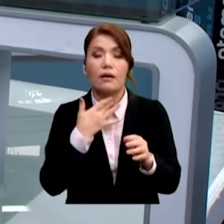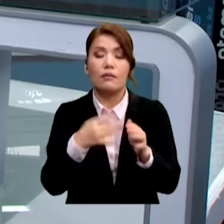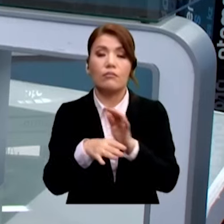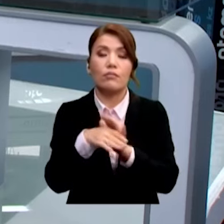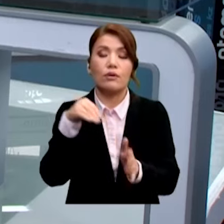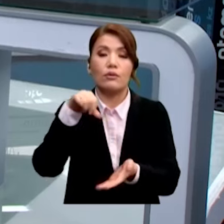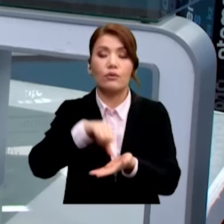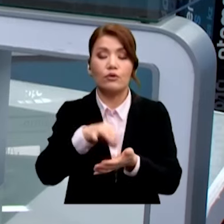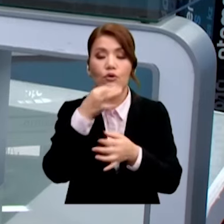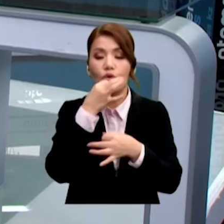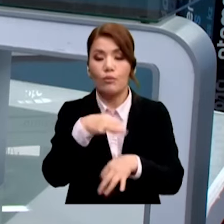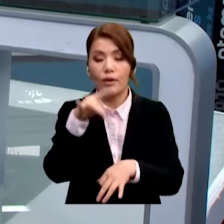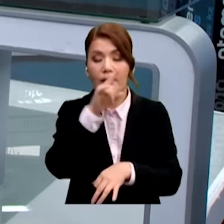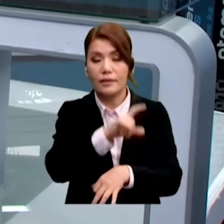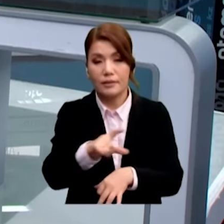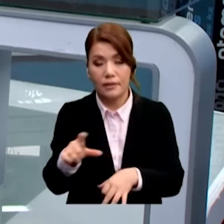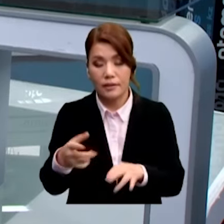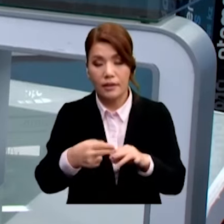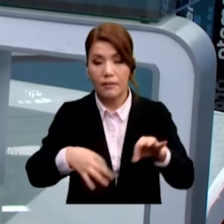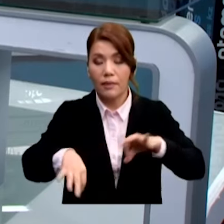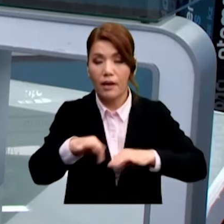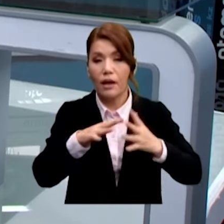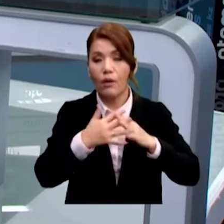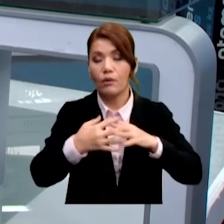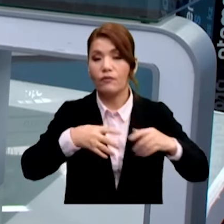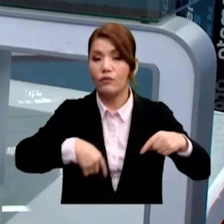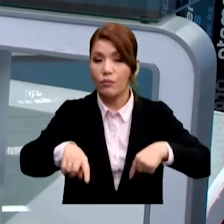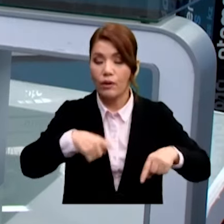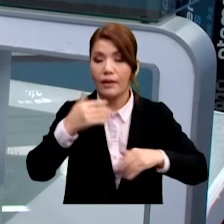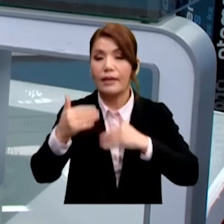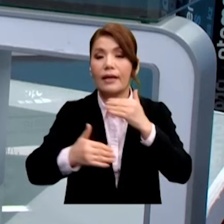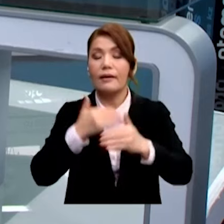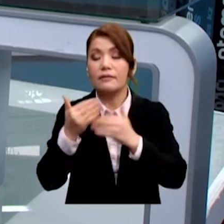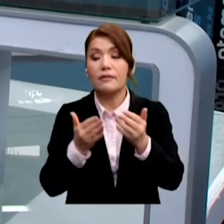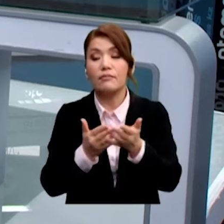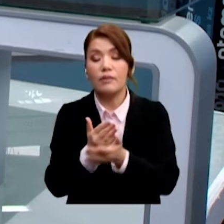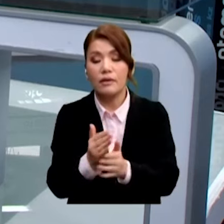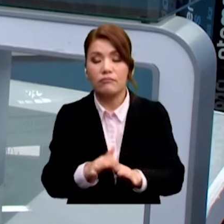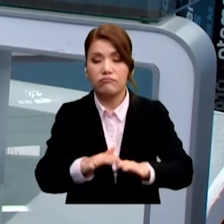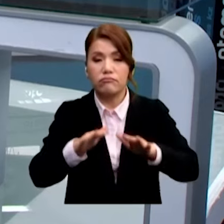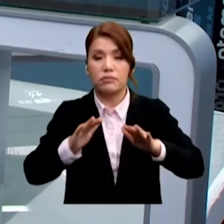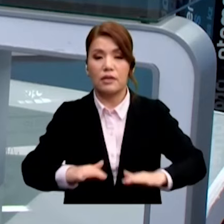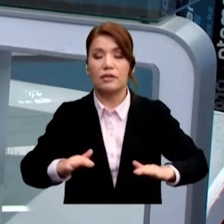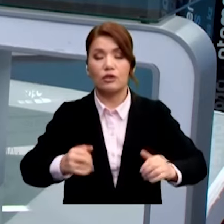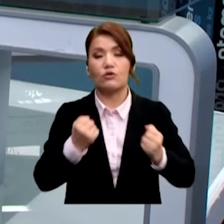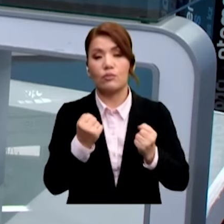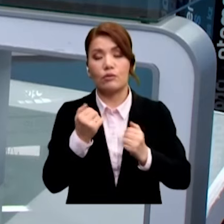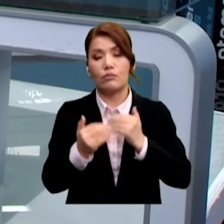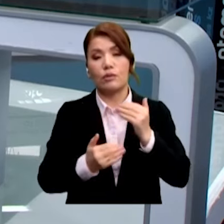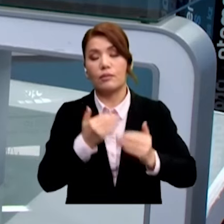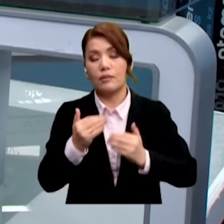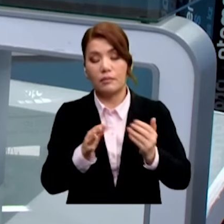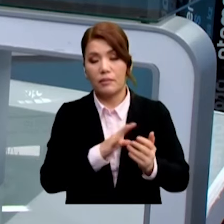открытом голосовании мог принять участие любой казахстанец. Проект «Аул футбол» направлен на развитие массового детского спорта в